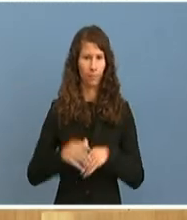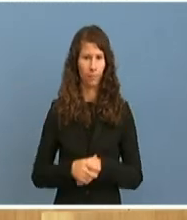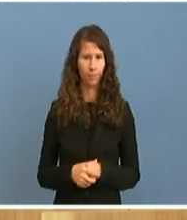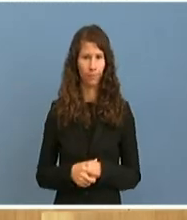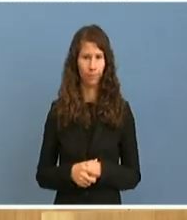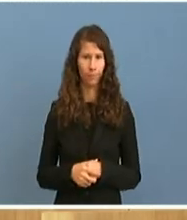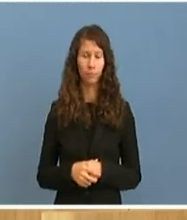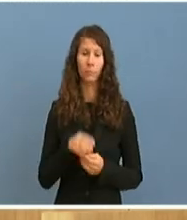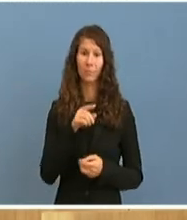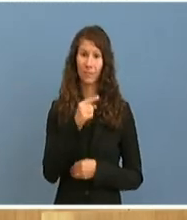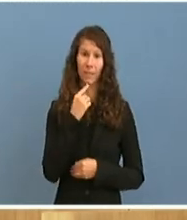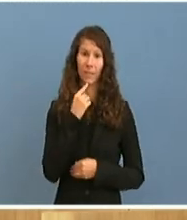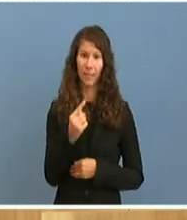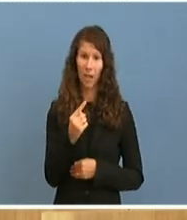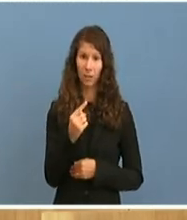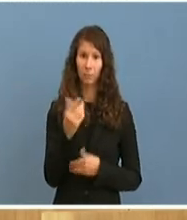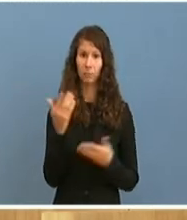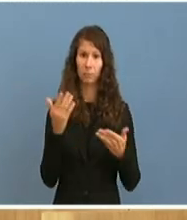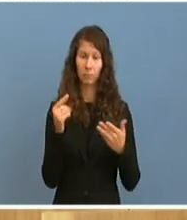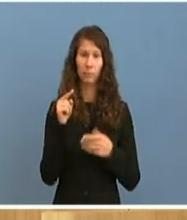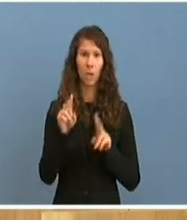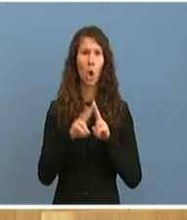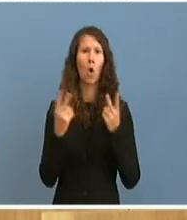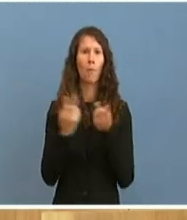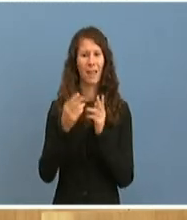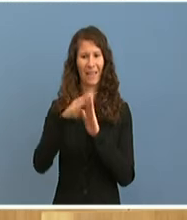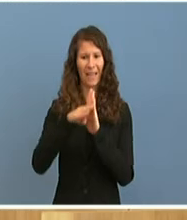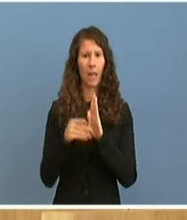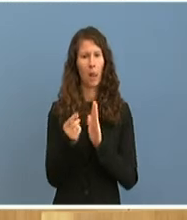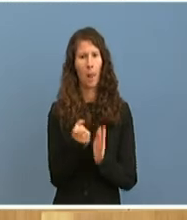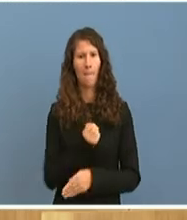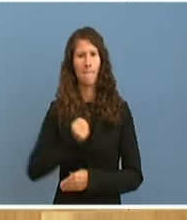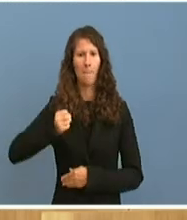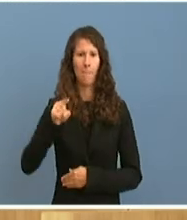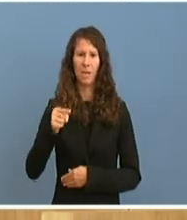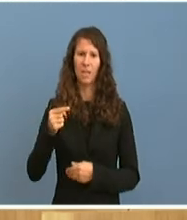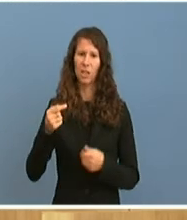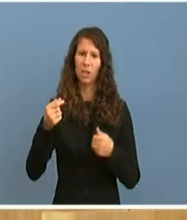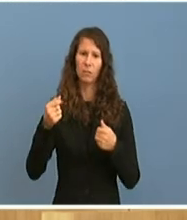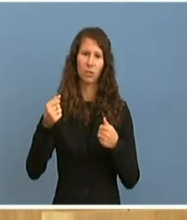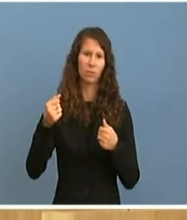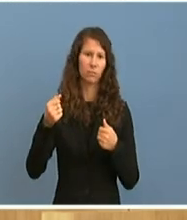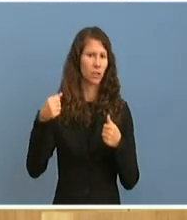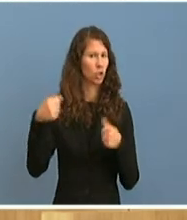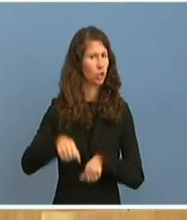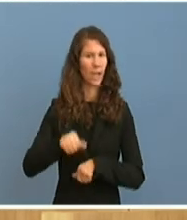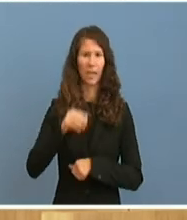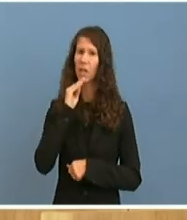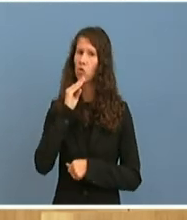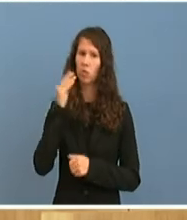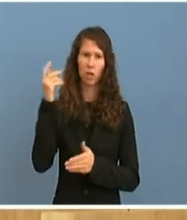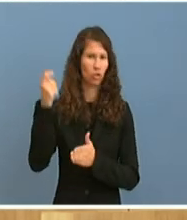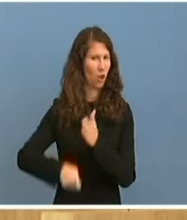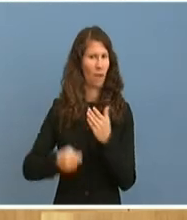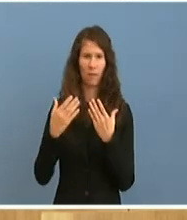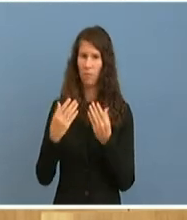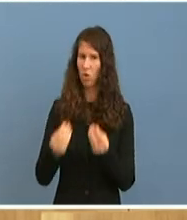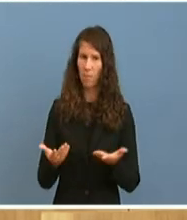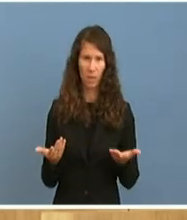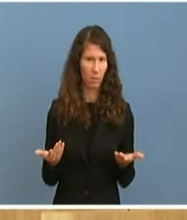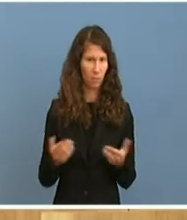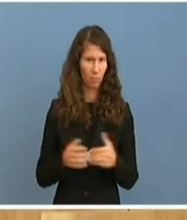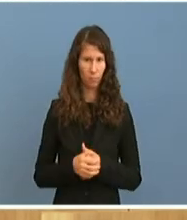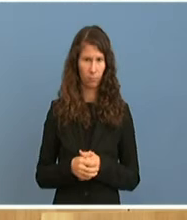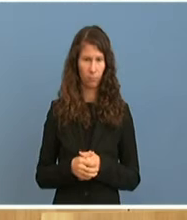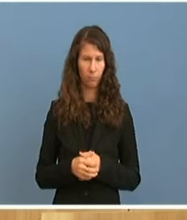Sie spricht von den Verstößen gegen die Umweltregeln, die nicht streng genug sanktioniert werden. Jetzt ist meine Frage,